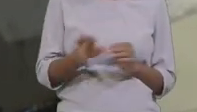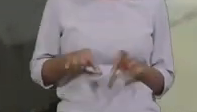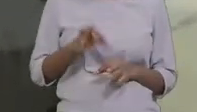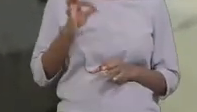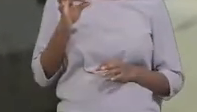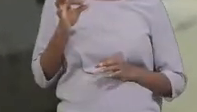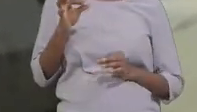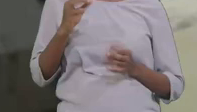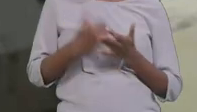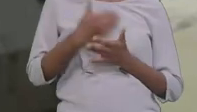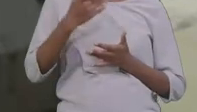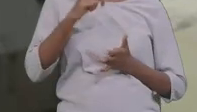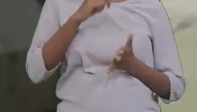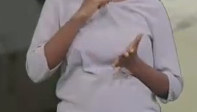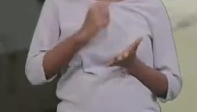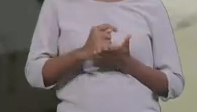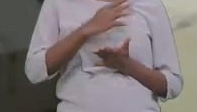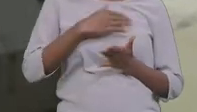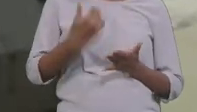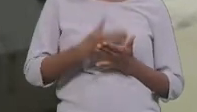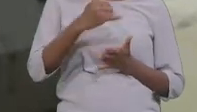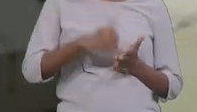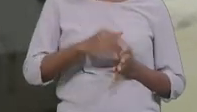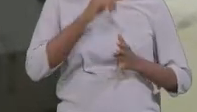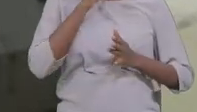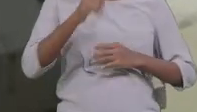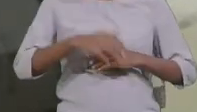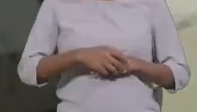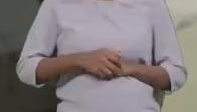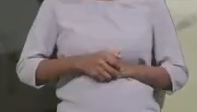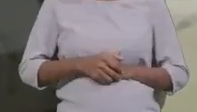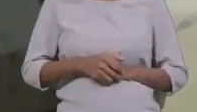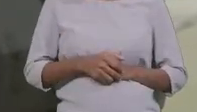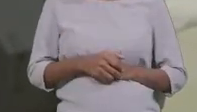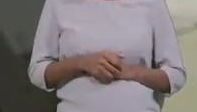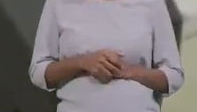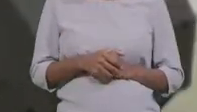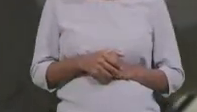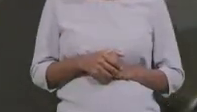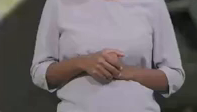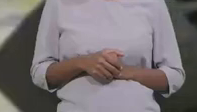avec un esprit non compromettant, à qui est la vérité et ne la vend pas.